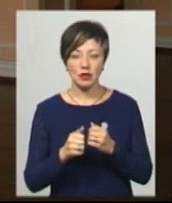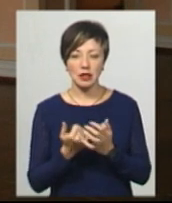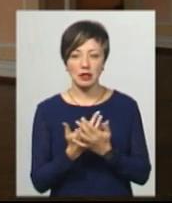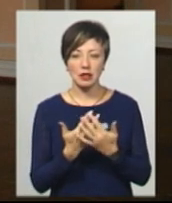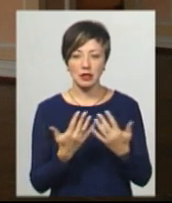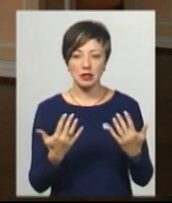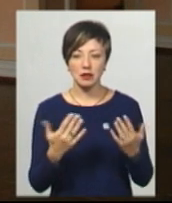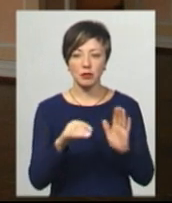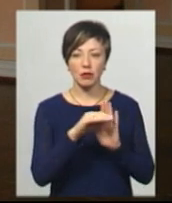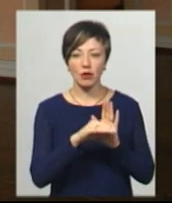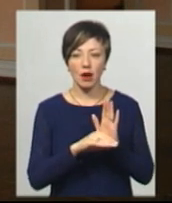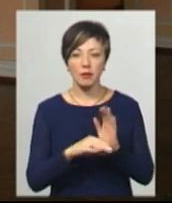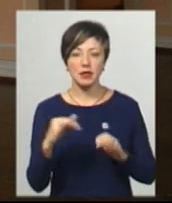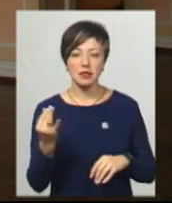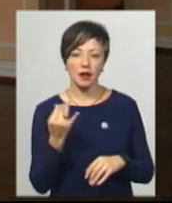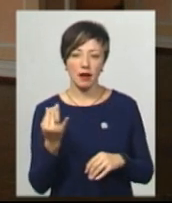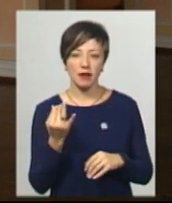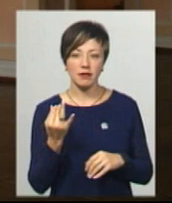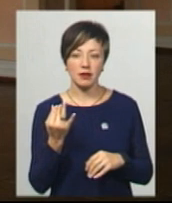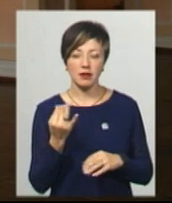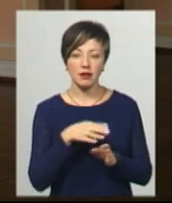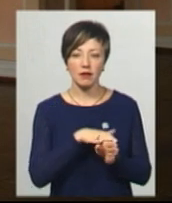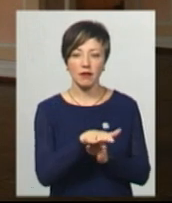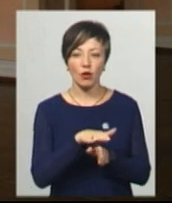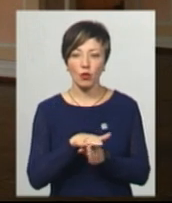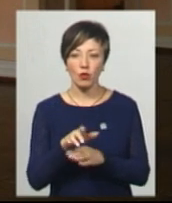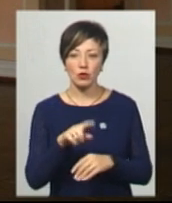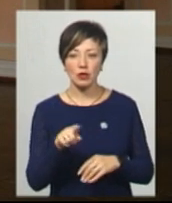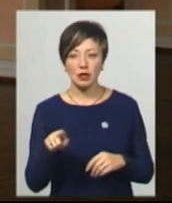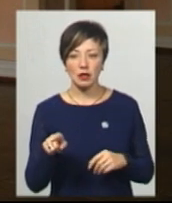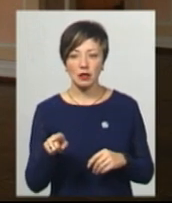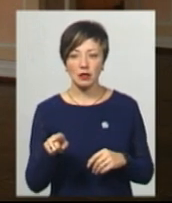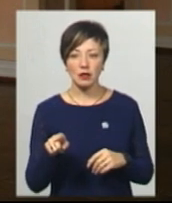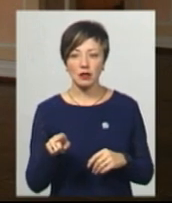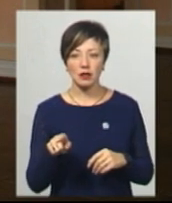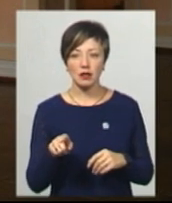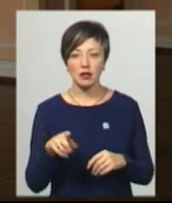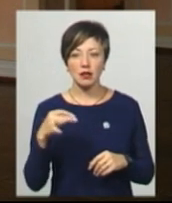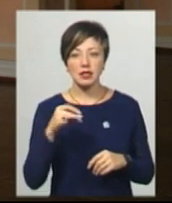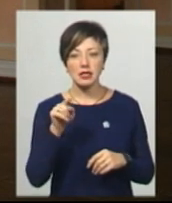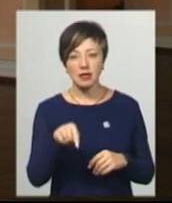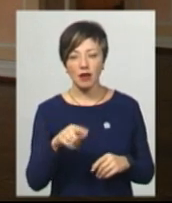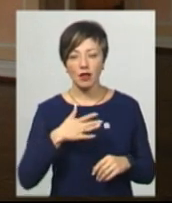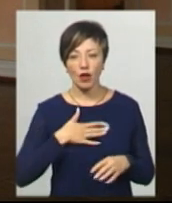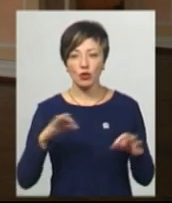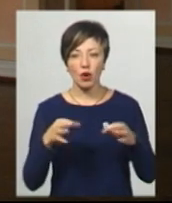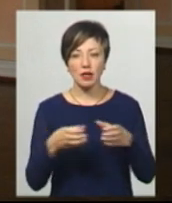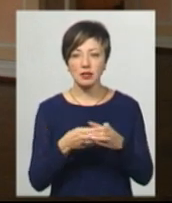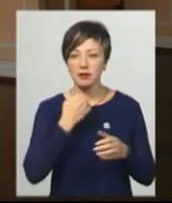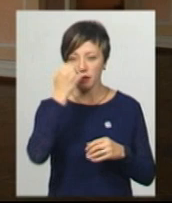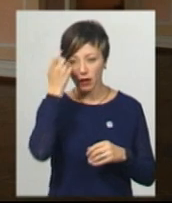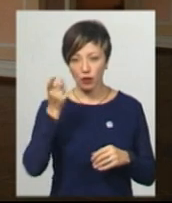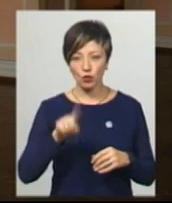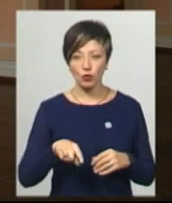різні програми цікаві і виконує їх. Ну, його зацікавив наш оркестр завдяки тому,